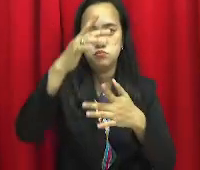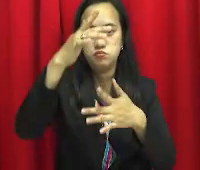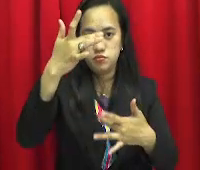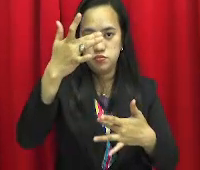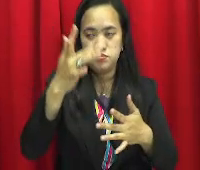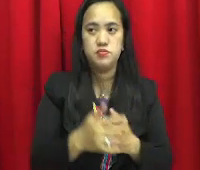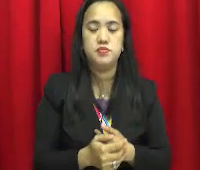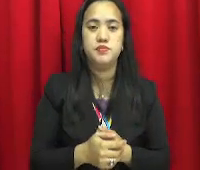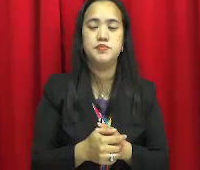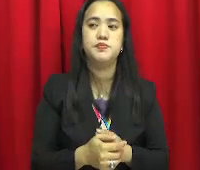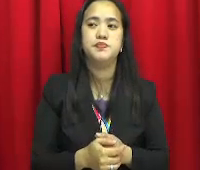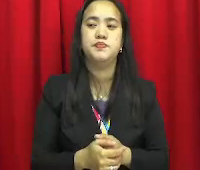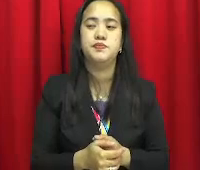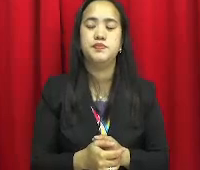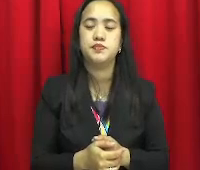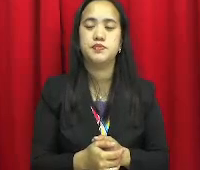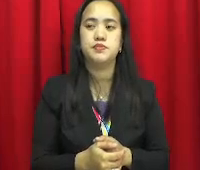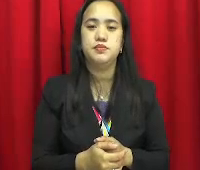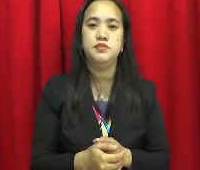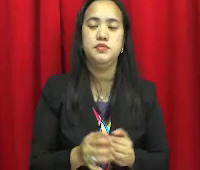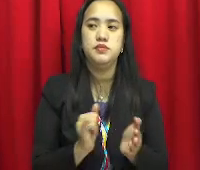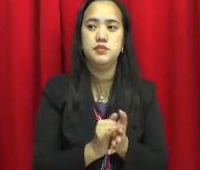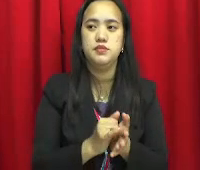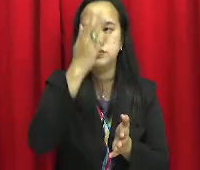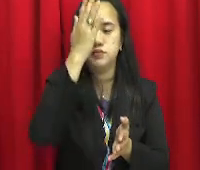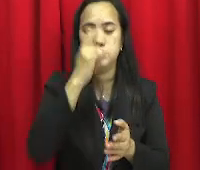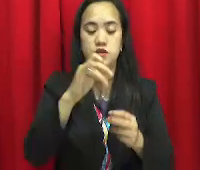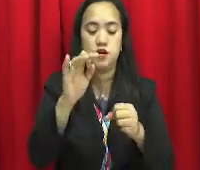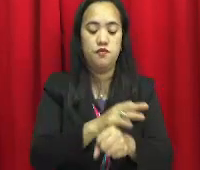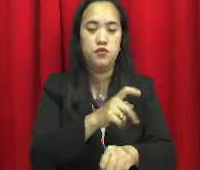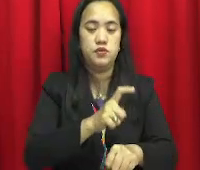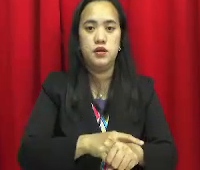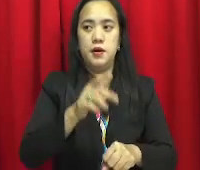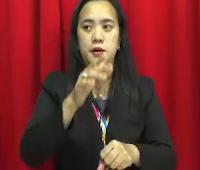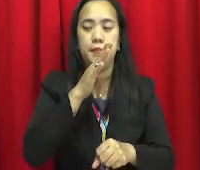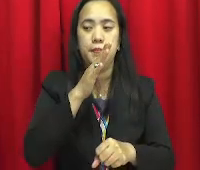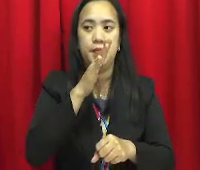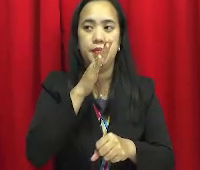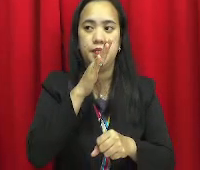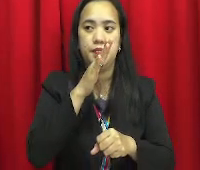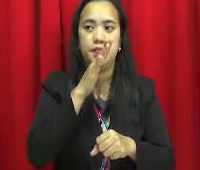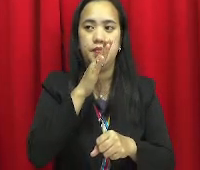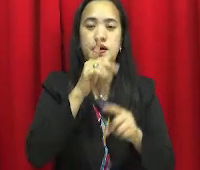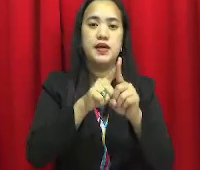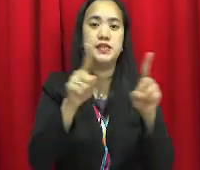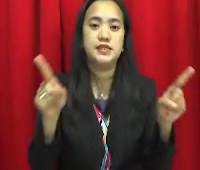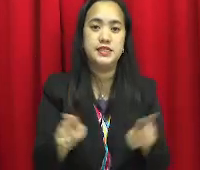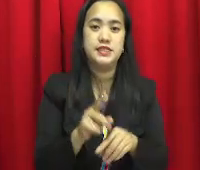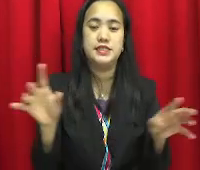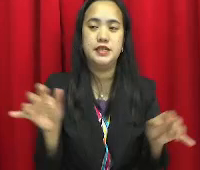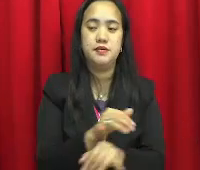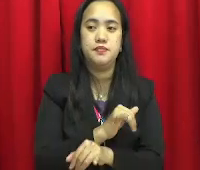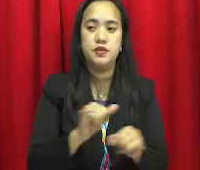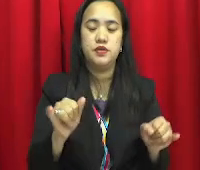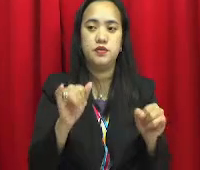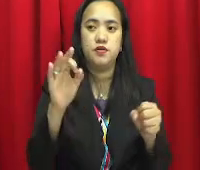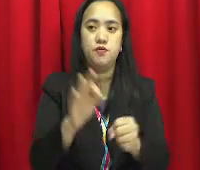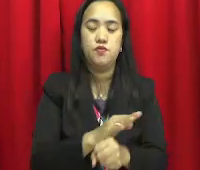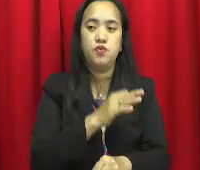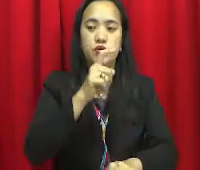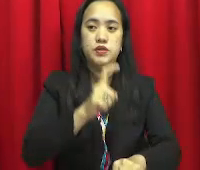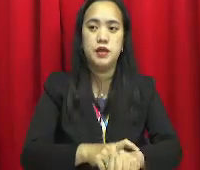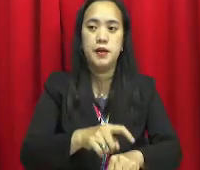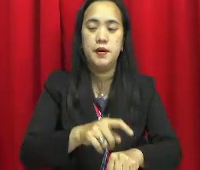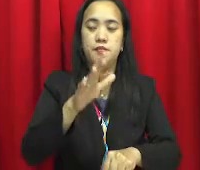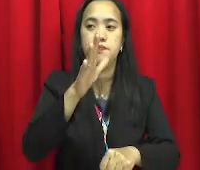design para sa atin. At yung pagiging full-time mother, pagiging full-time wife. Yes. So I think